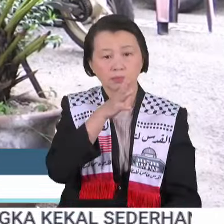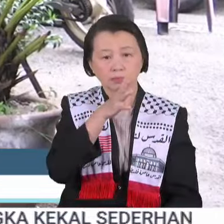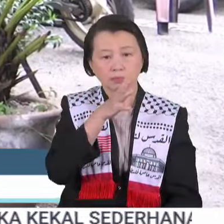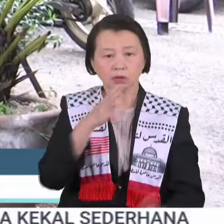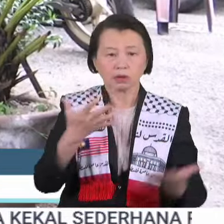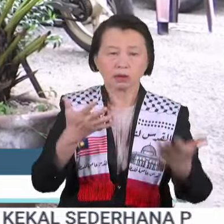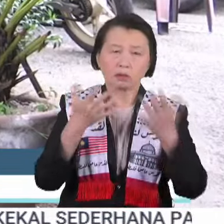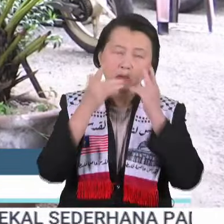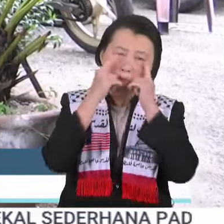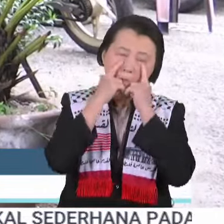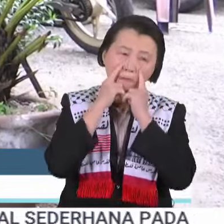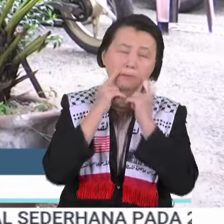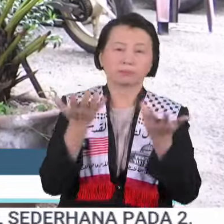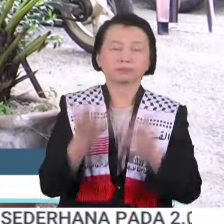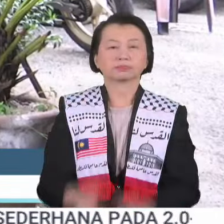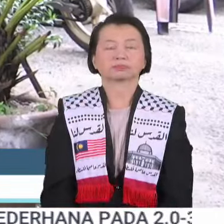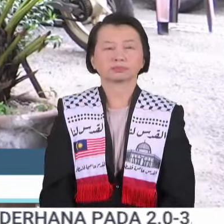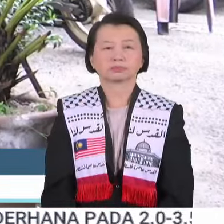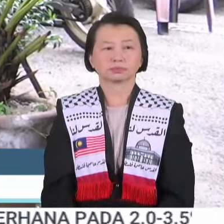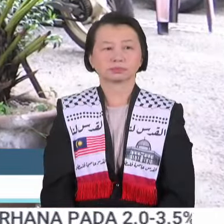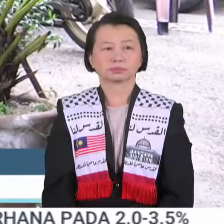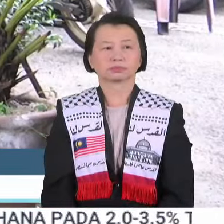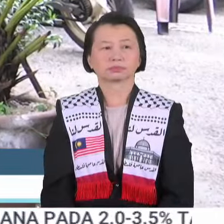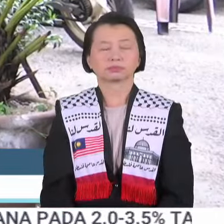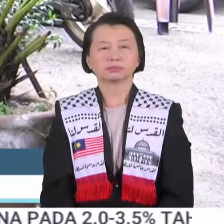Dia dah belanja.